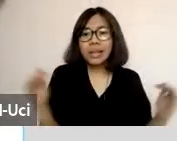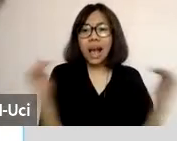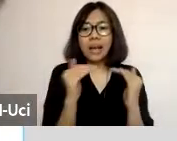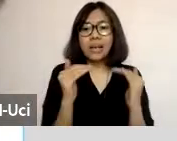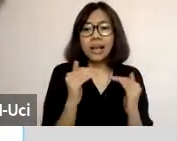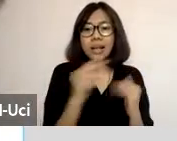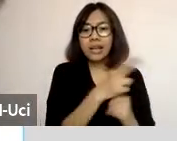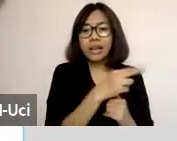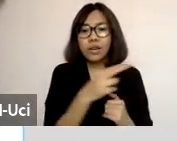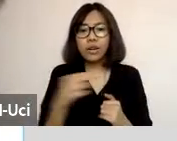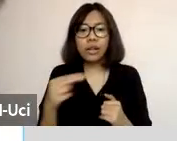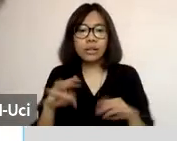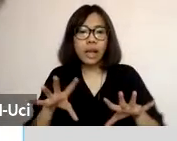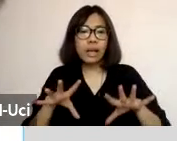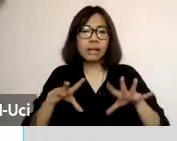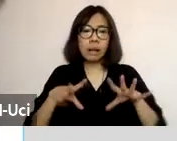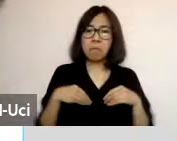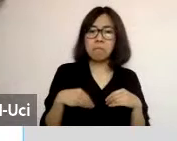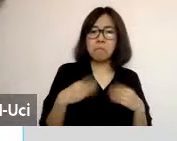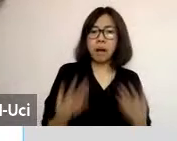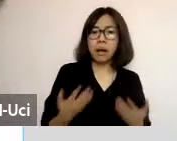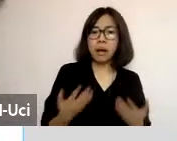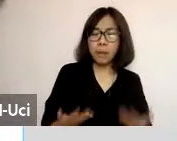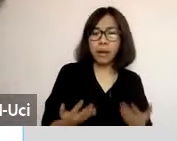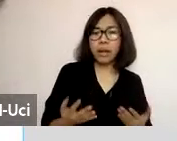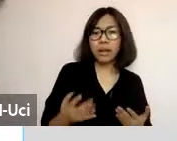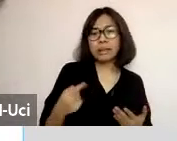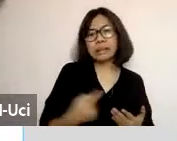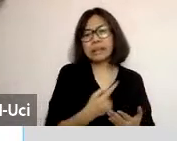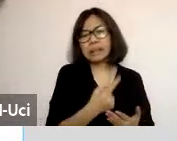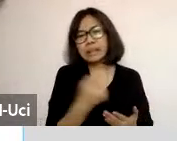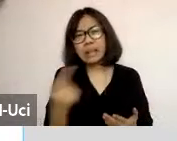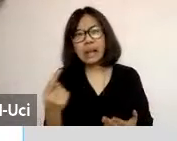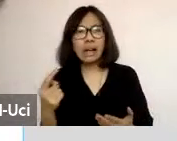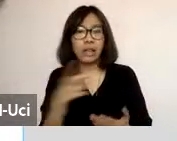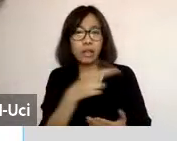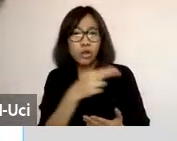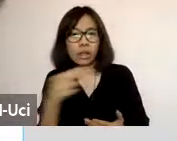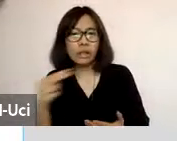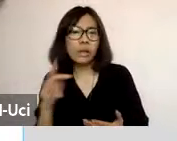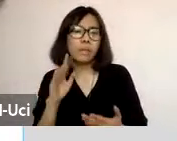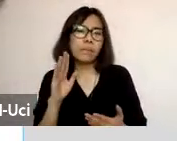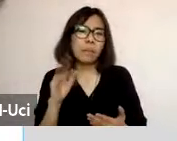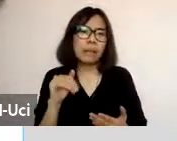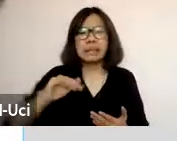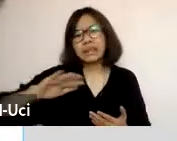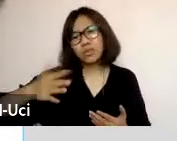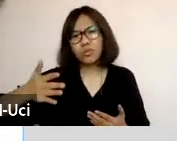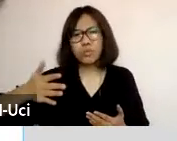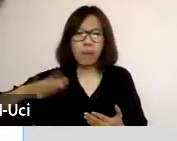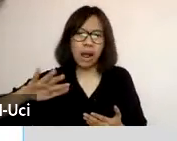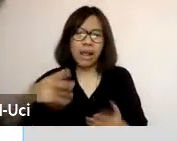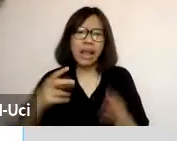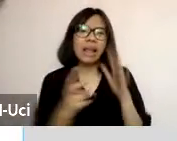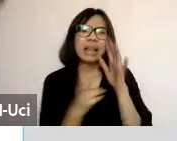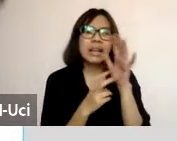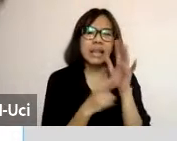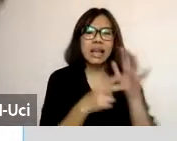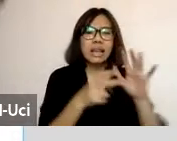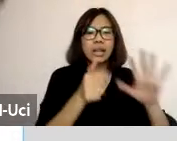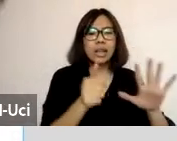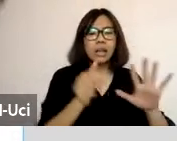ideal wow ya itu kita masih bisa dikatakan dalam tingkatan rata-rata skor kita masjid Amru